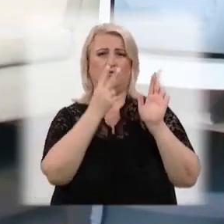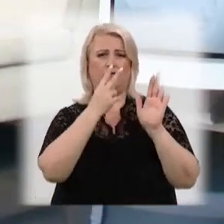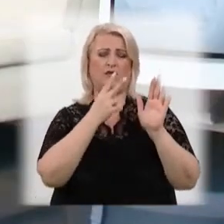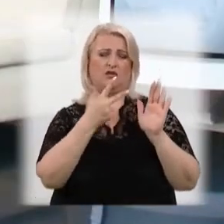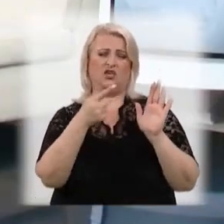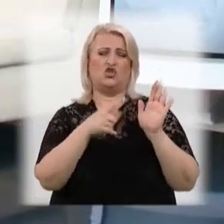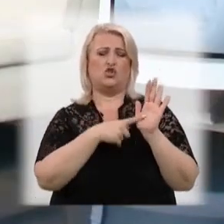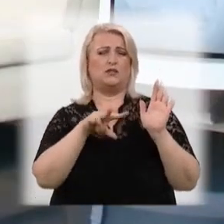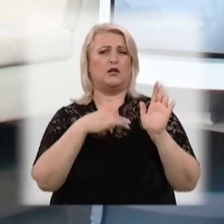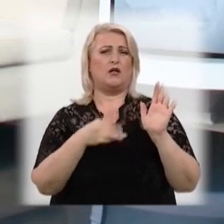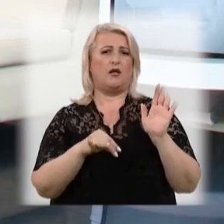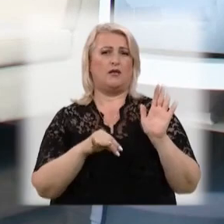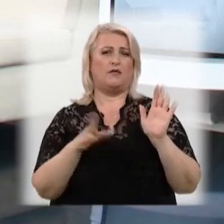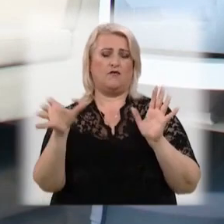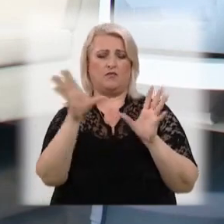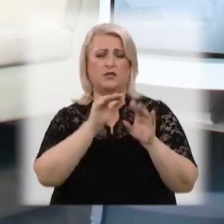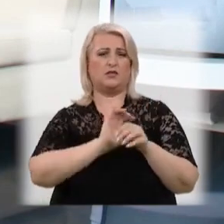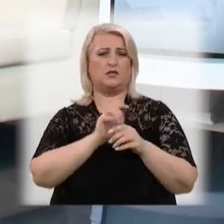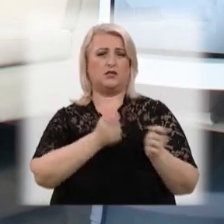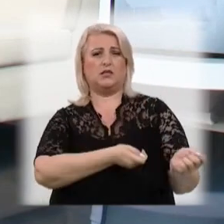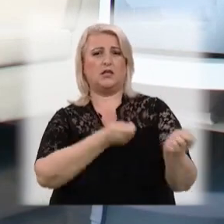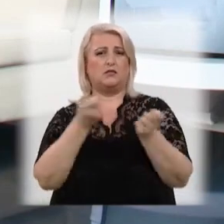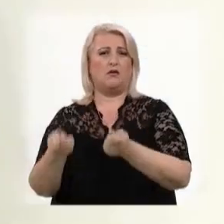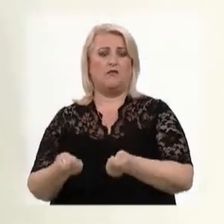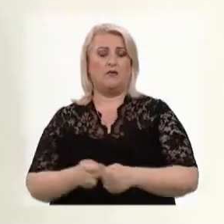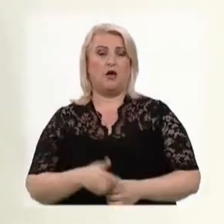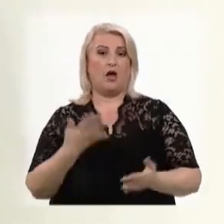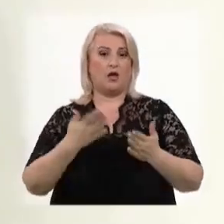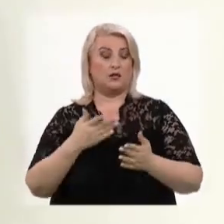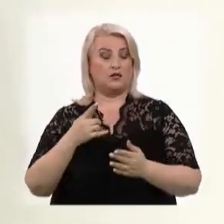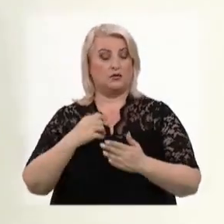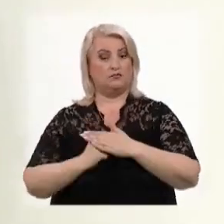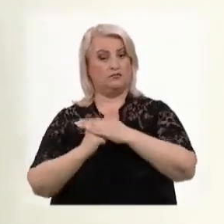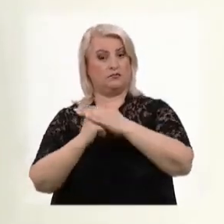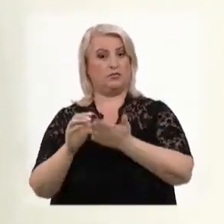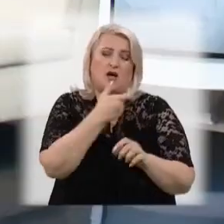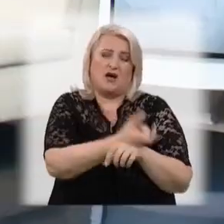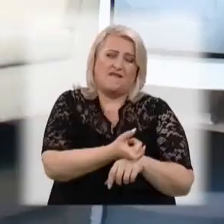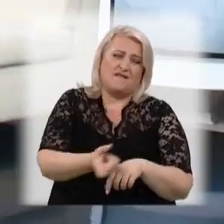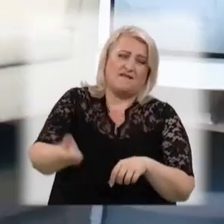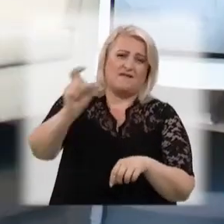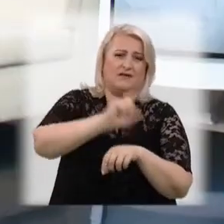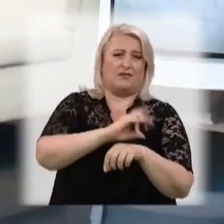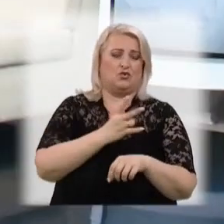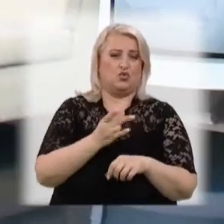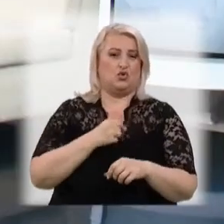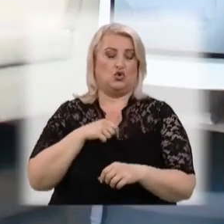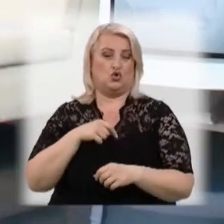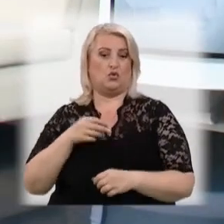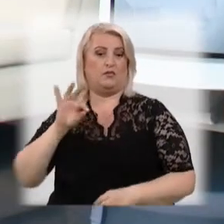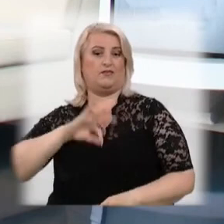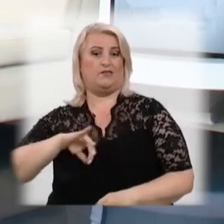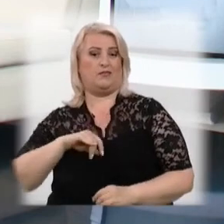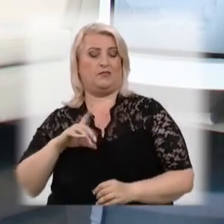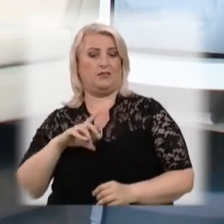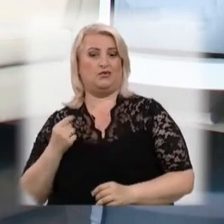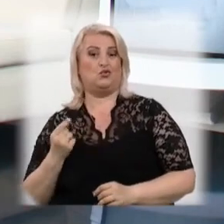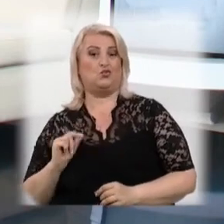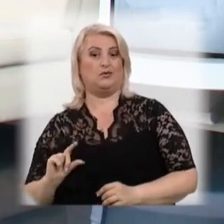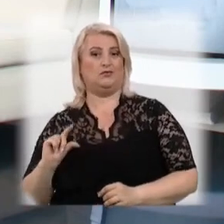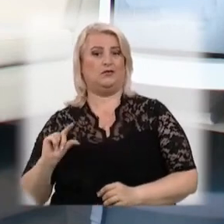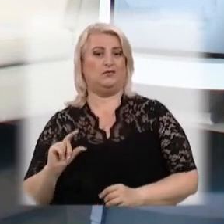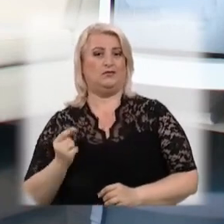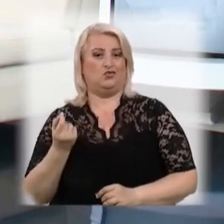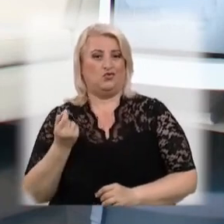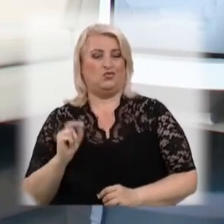așa de lei cu tot cu livrare Da dacă ești calitate așa e problema Și atunci Întrebarea este că dacă antreprenorul